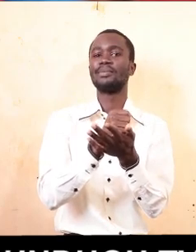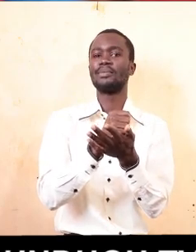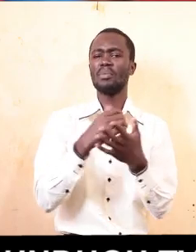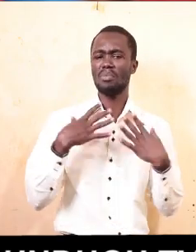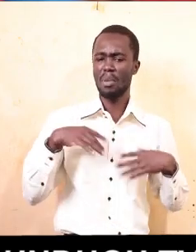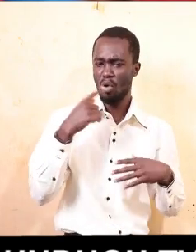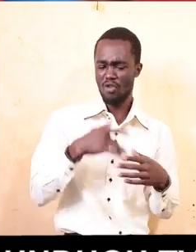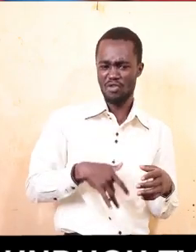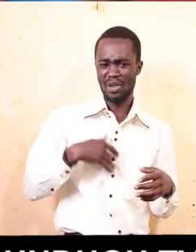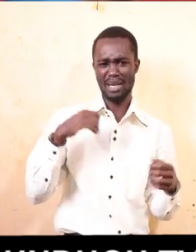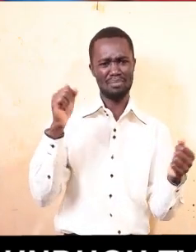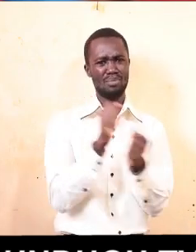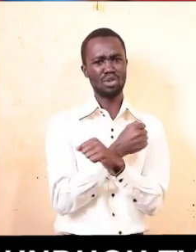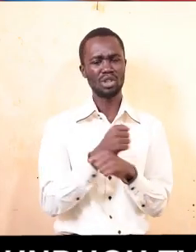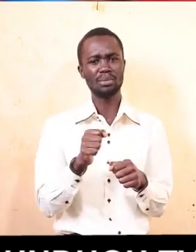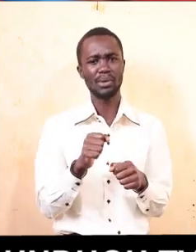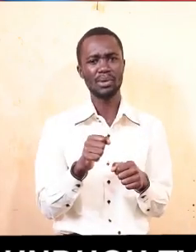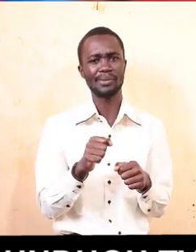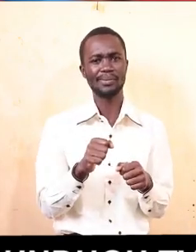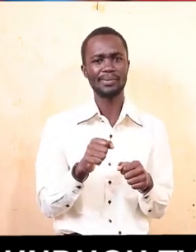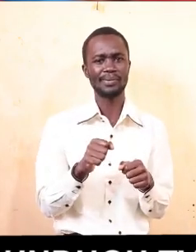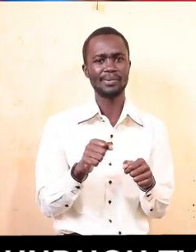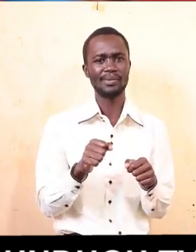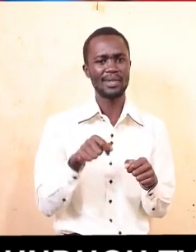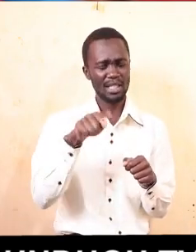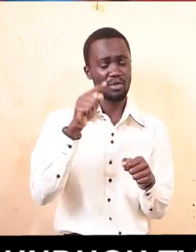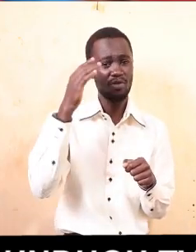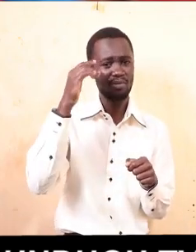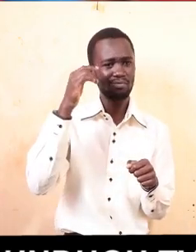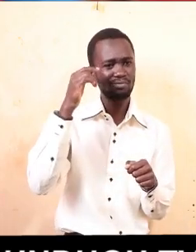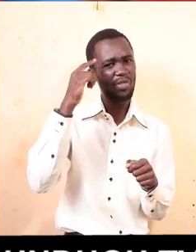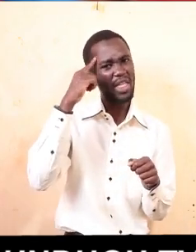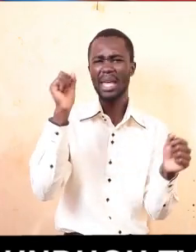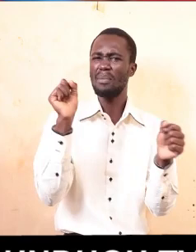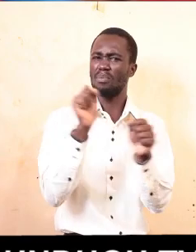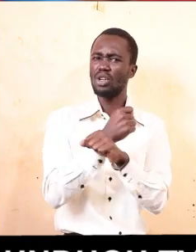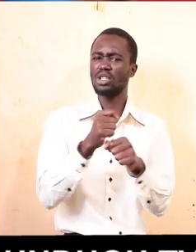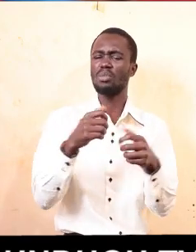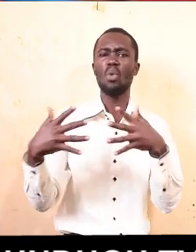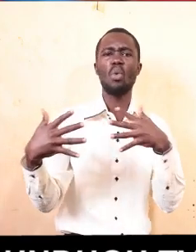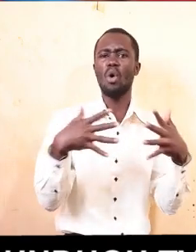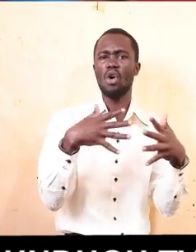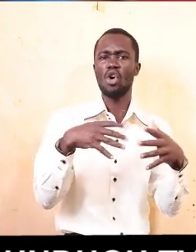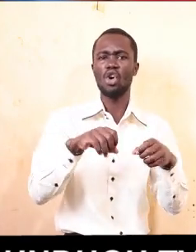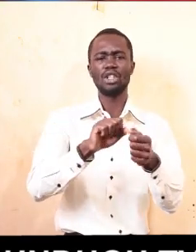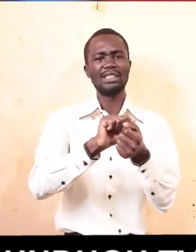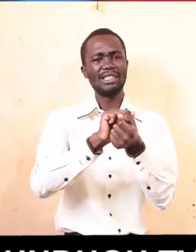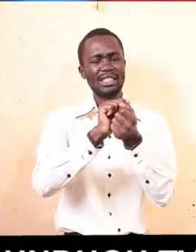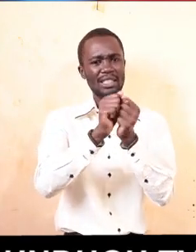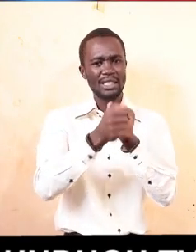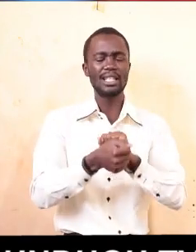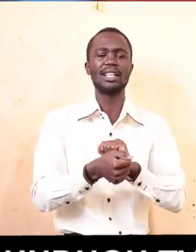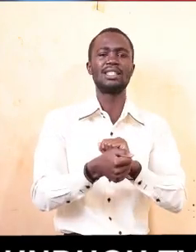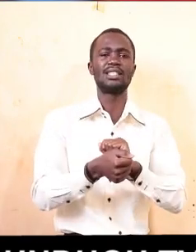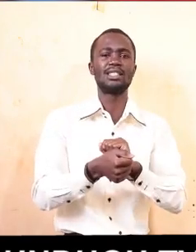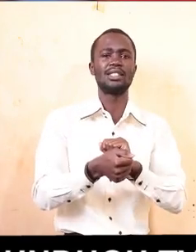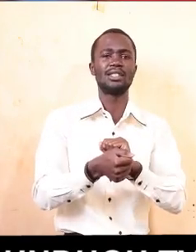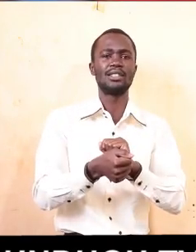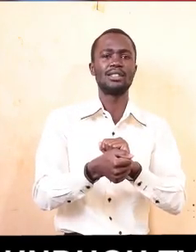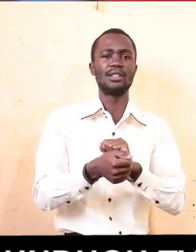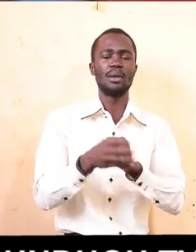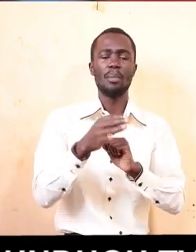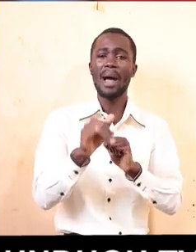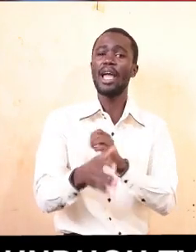waliokuwa wanaona hawawezi, walikuwa wanafikiri hawawezi hii vita, wakabadilishwa na Mungu.